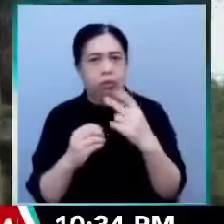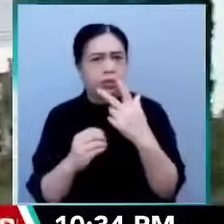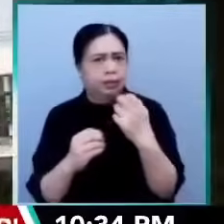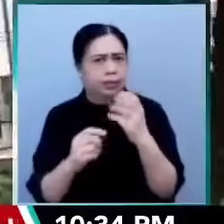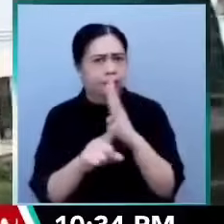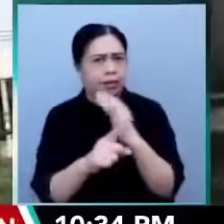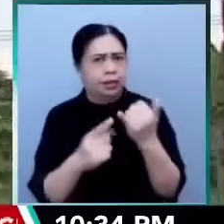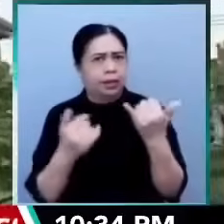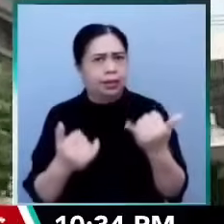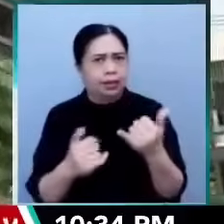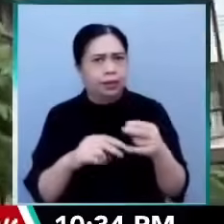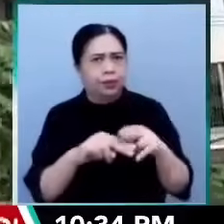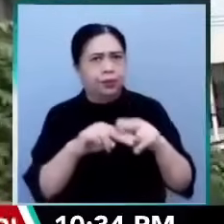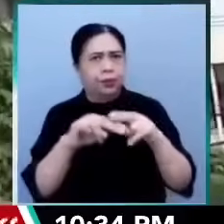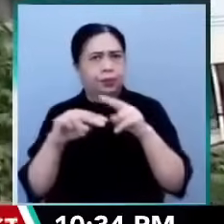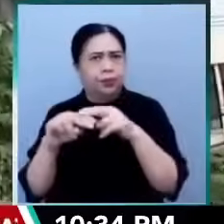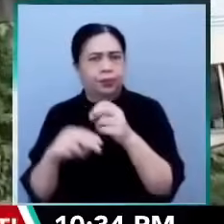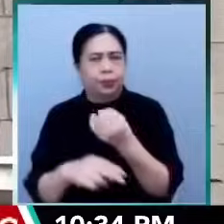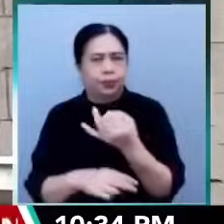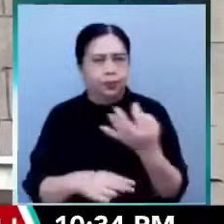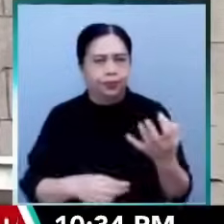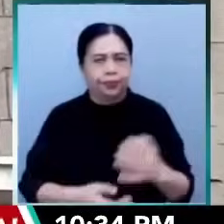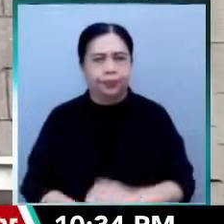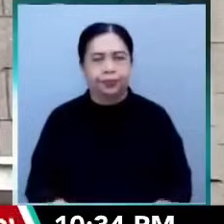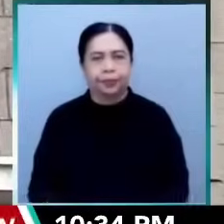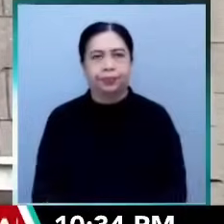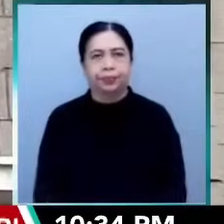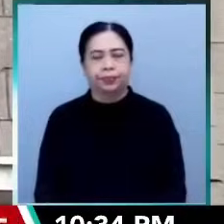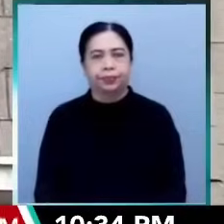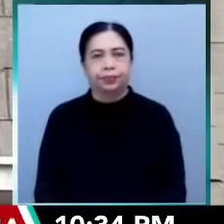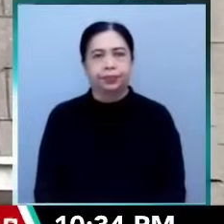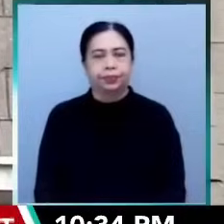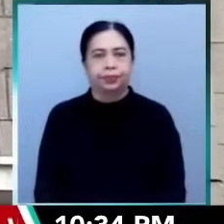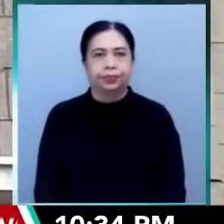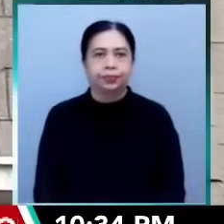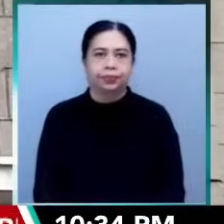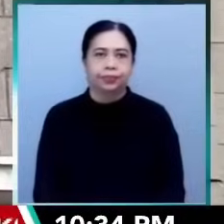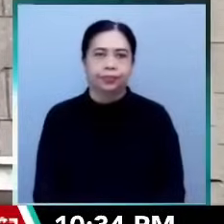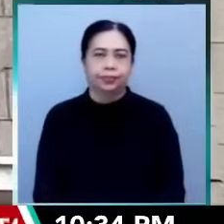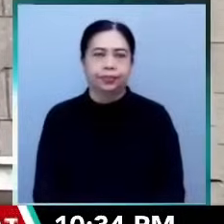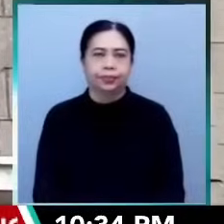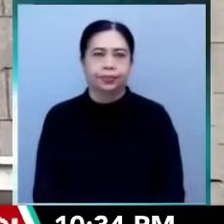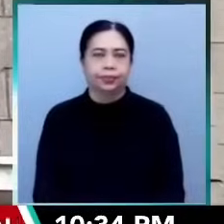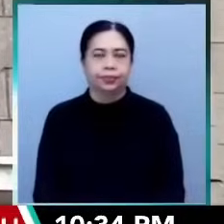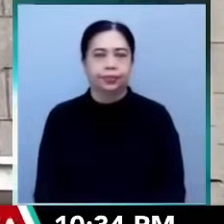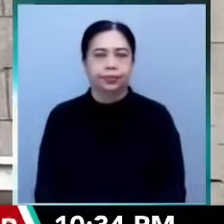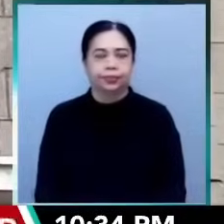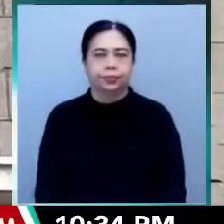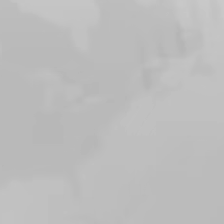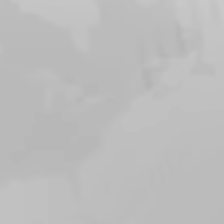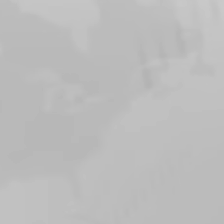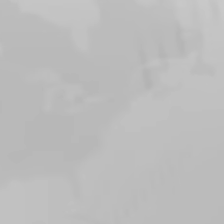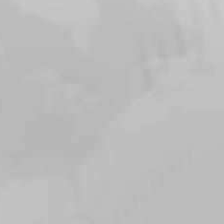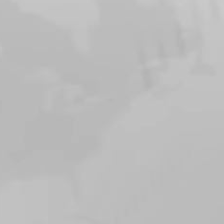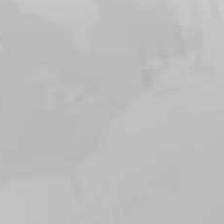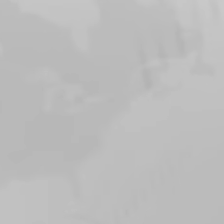ito ngayon. Tina Panganiban Perez, nagbabalita para sa GMA Integrated News.